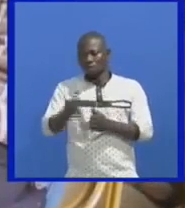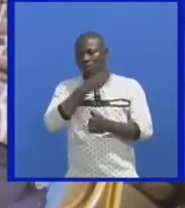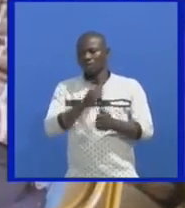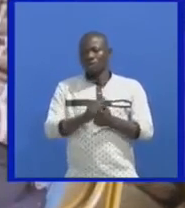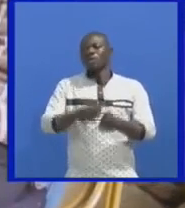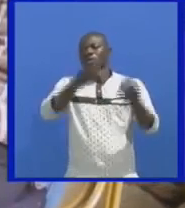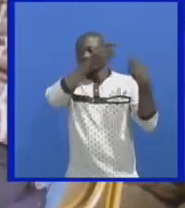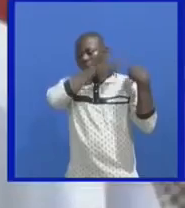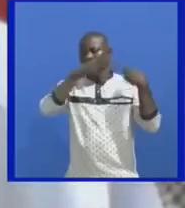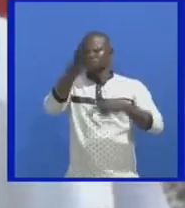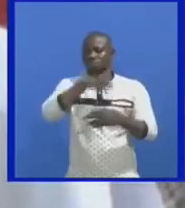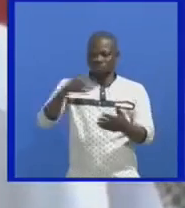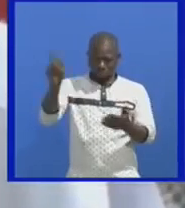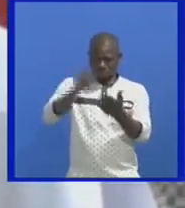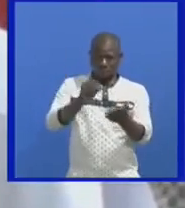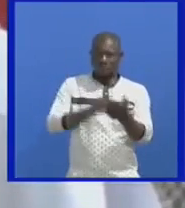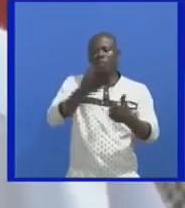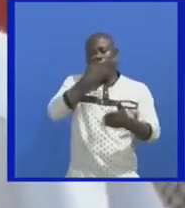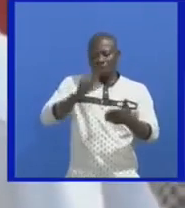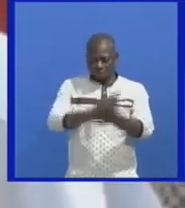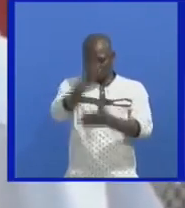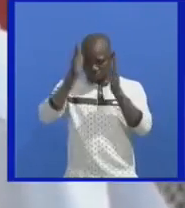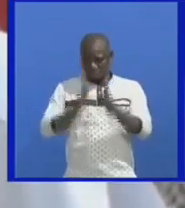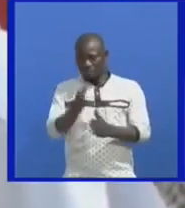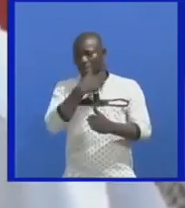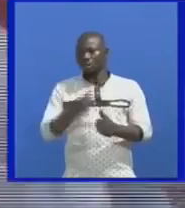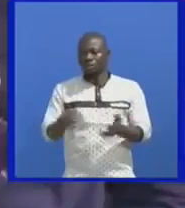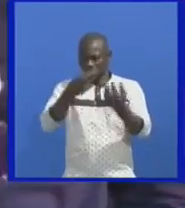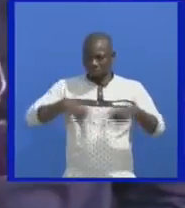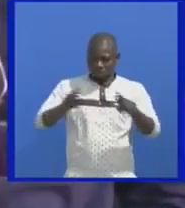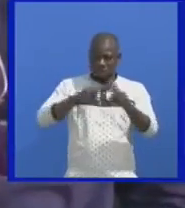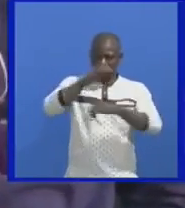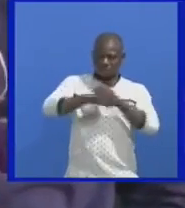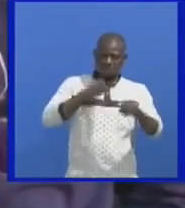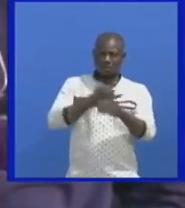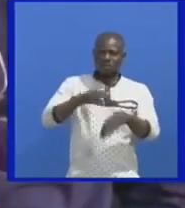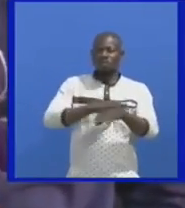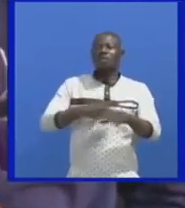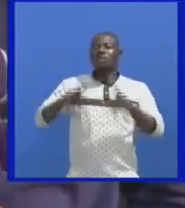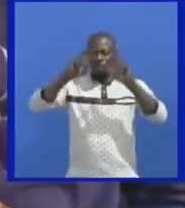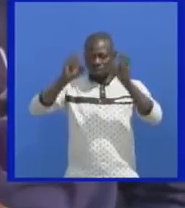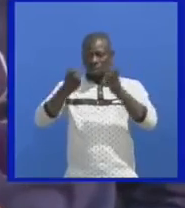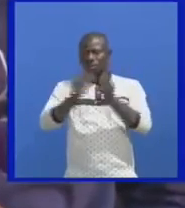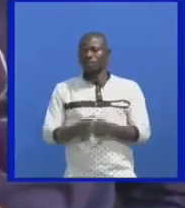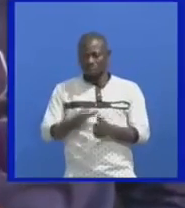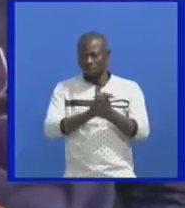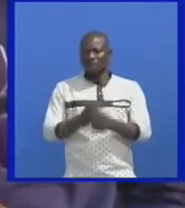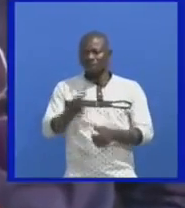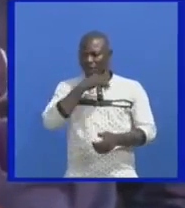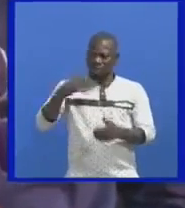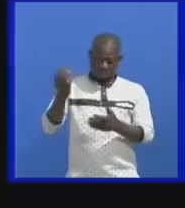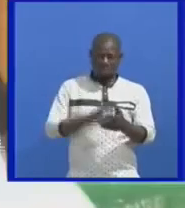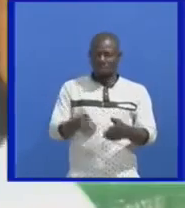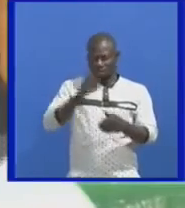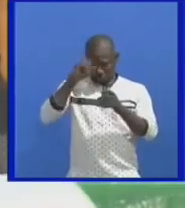meilleurs utilisateurs à jour et un séminaire international sur le thème « Cultiver le droit d'auteur pour enrayer la